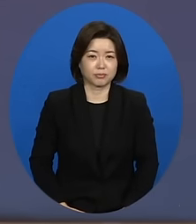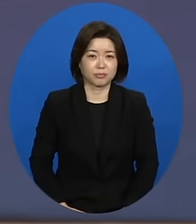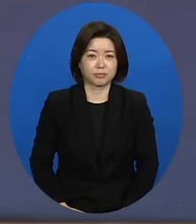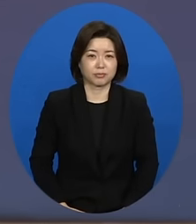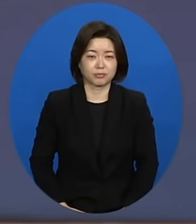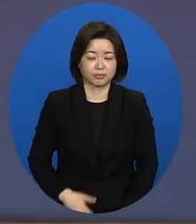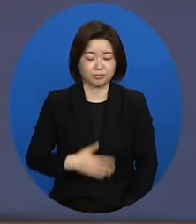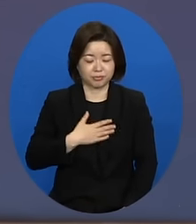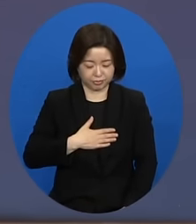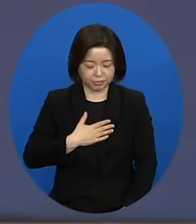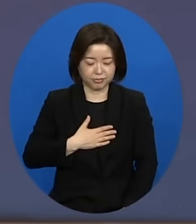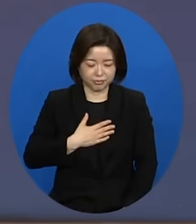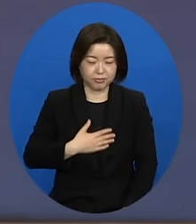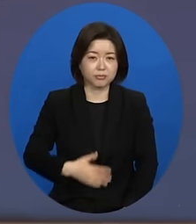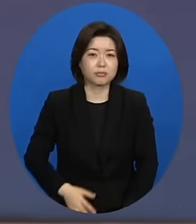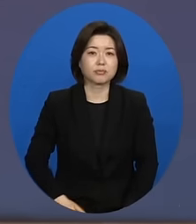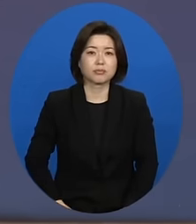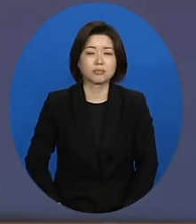예.